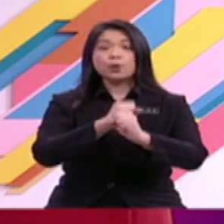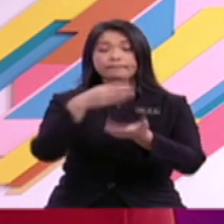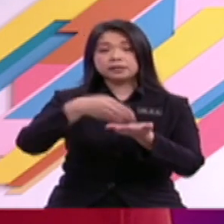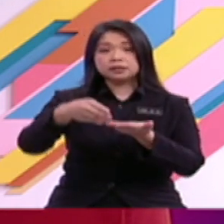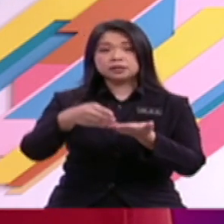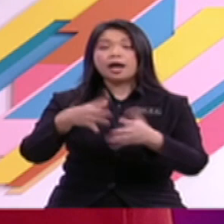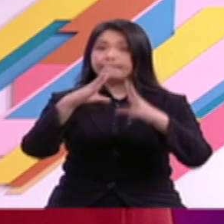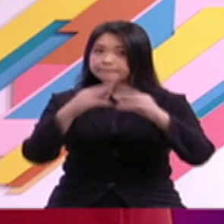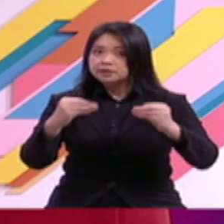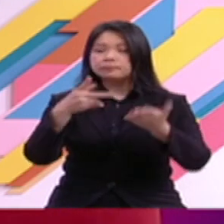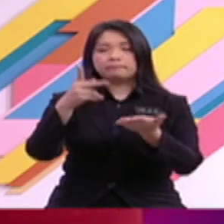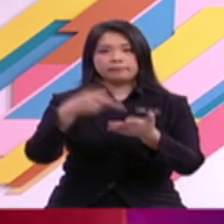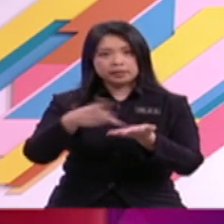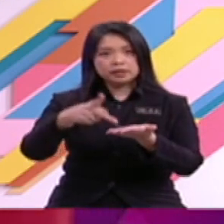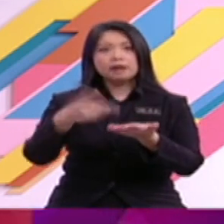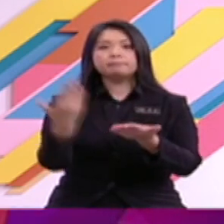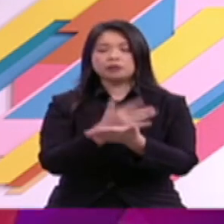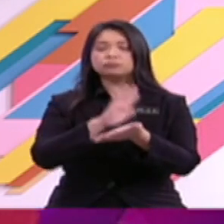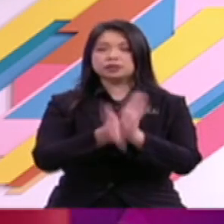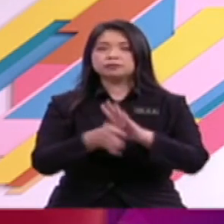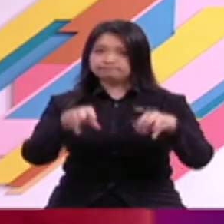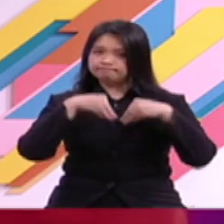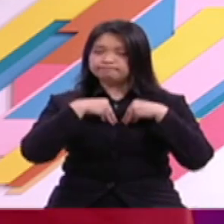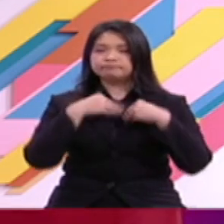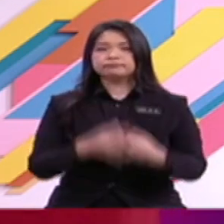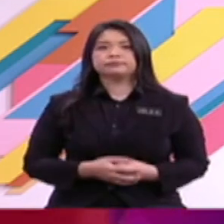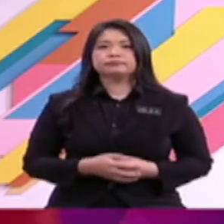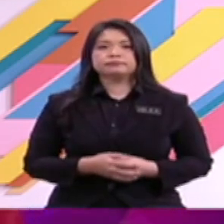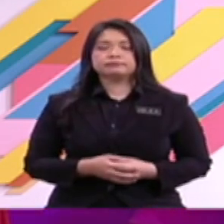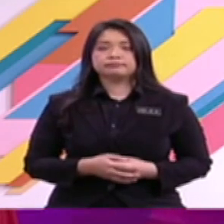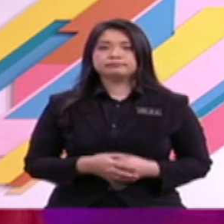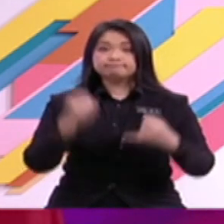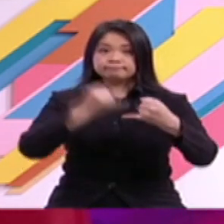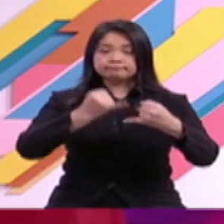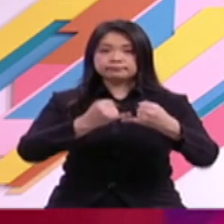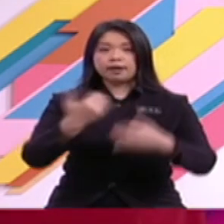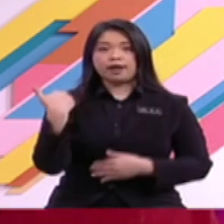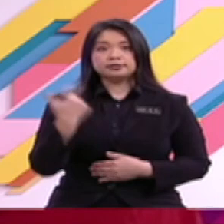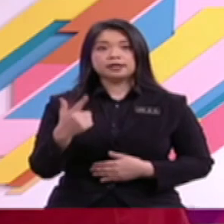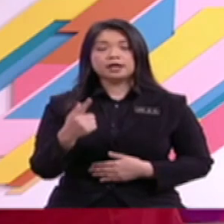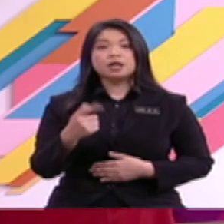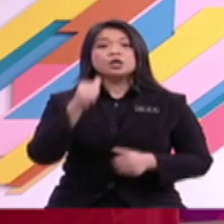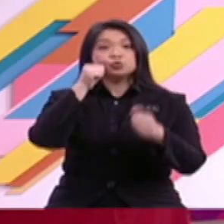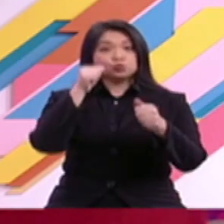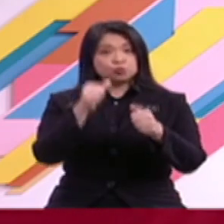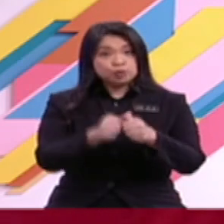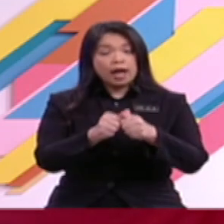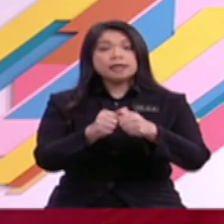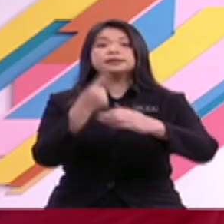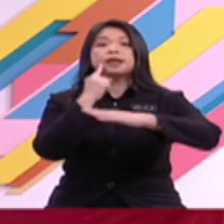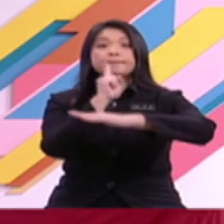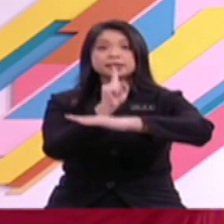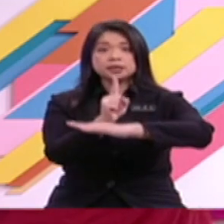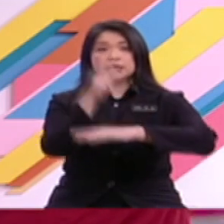milik pembeli HG dan yang terakhir adalah surat jaminan kerajaan